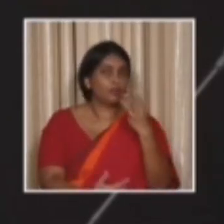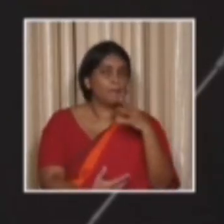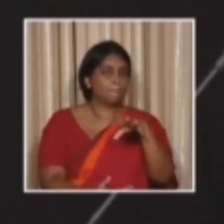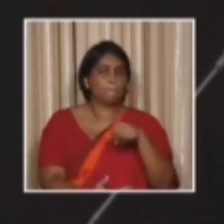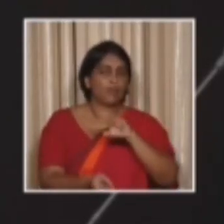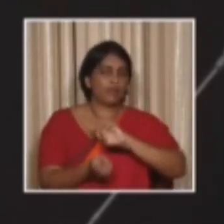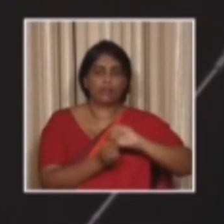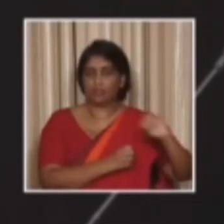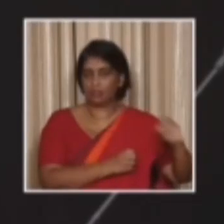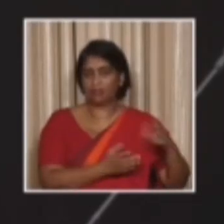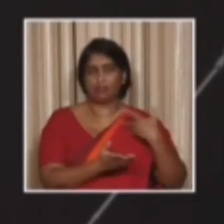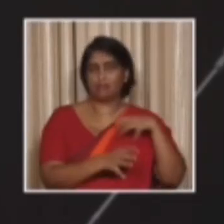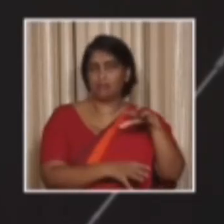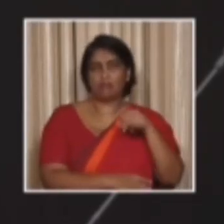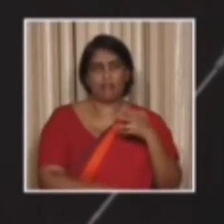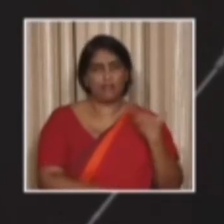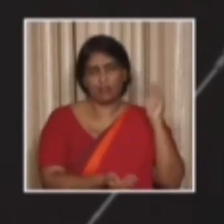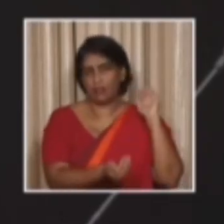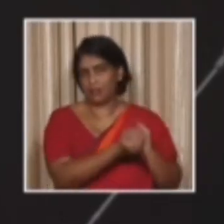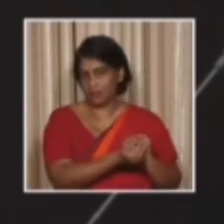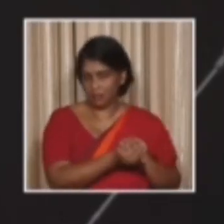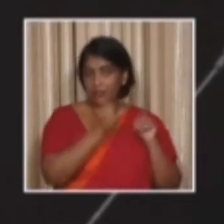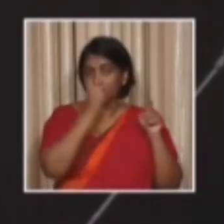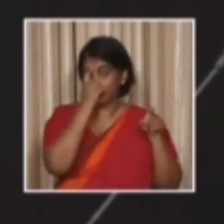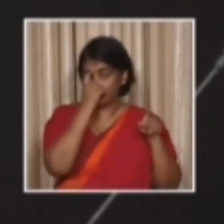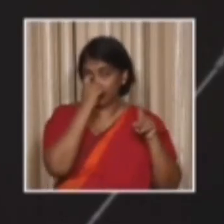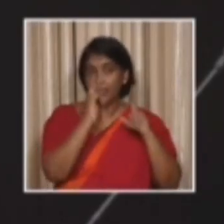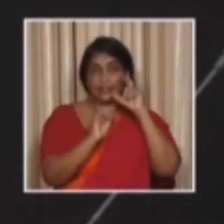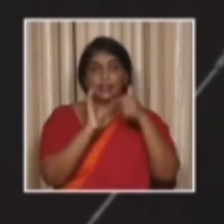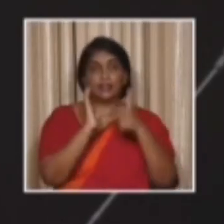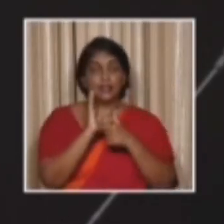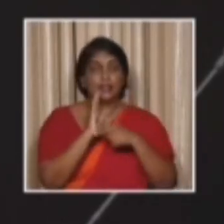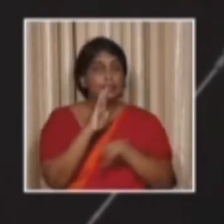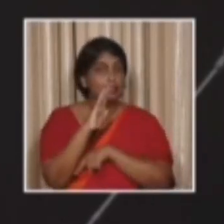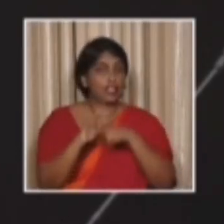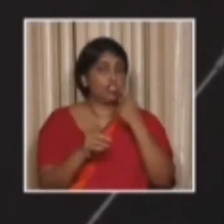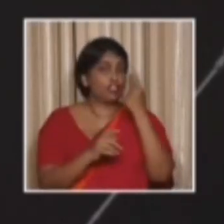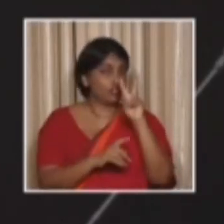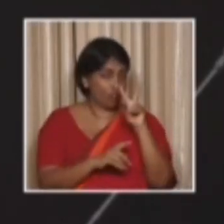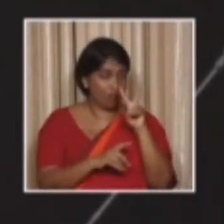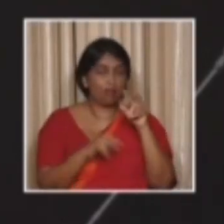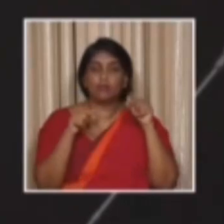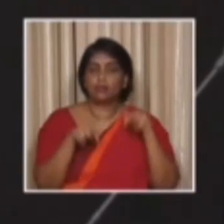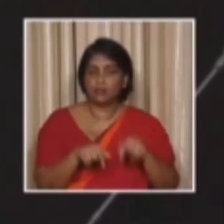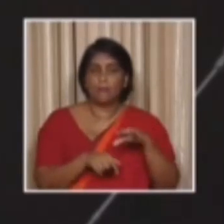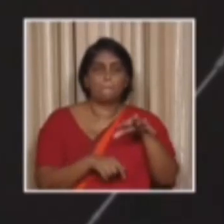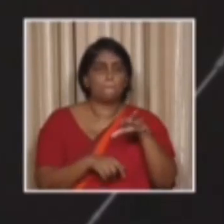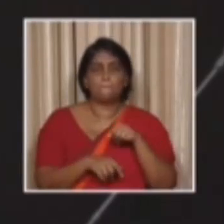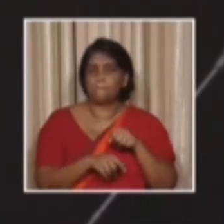அல்ல, மக்களின் எதிர்பார்ப்பு என்பதை ஆளும் தரப்பினர் விளங்கிக் கொள்ள